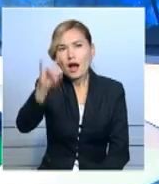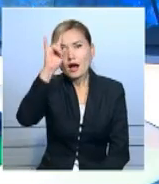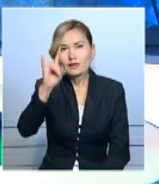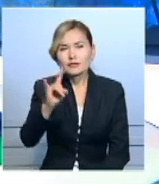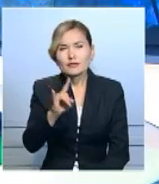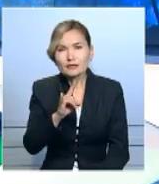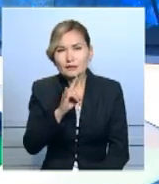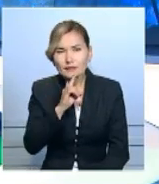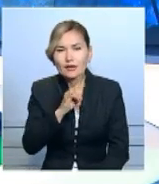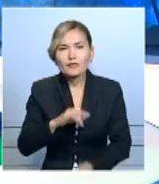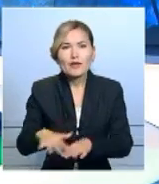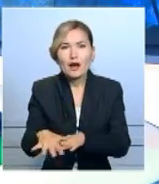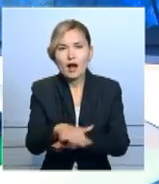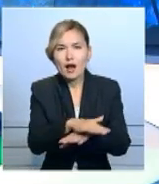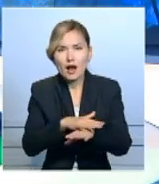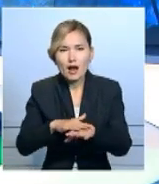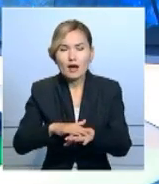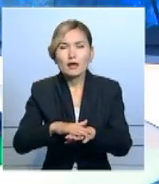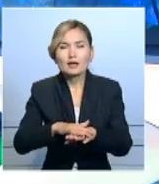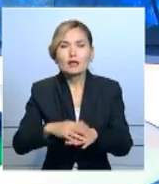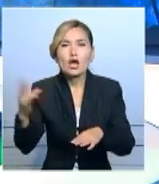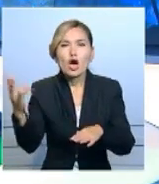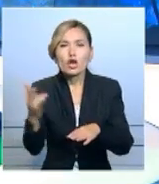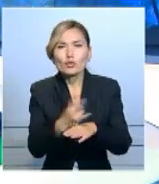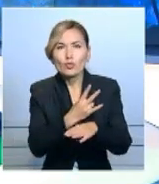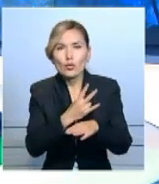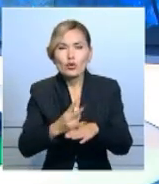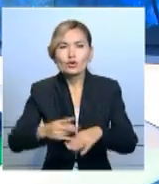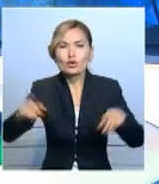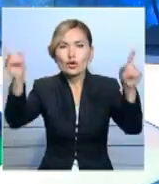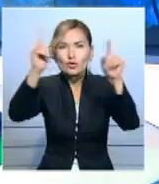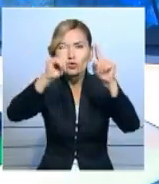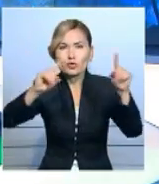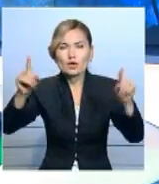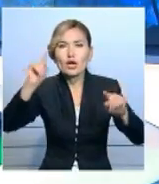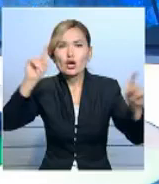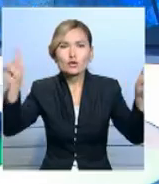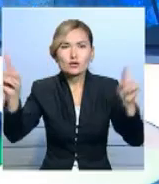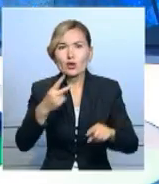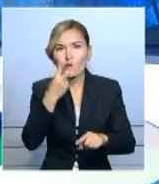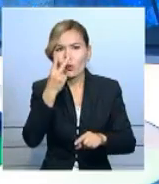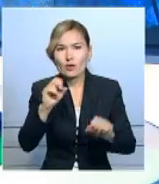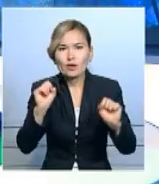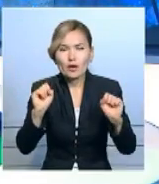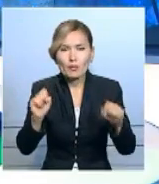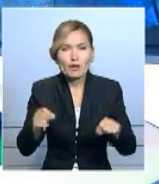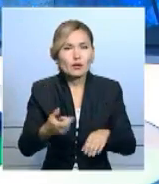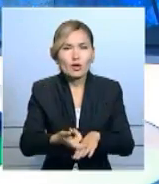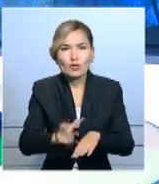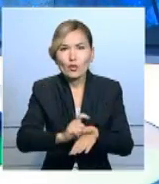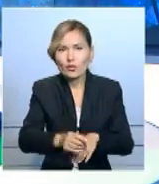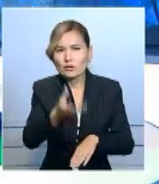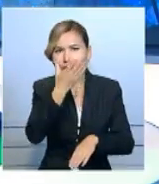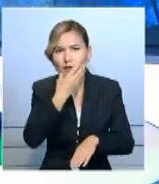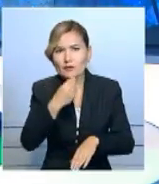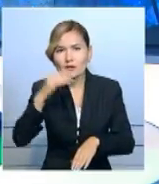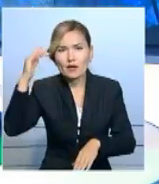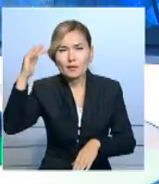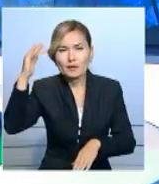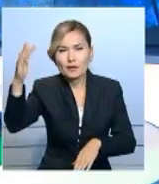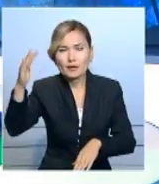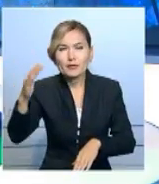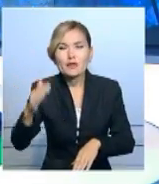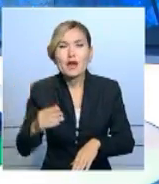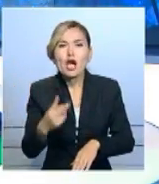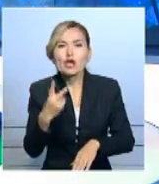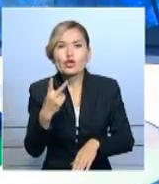Қазақстандықтар жұлдыз жауған түнді тамашалады. Жылына бір рет болатын бұл құбылыс биыл әдеттегіден әлдеқайда белсенді. Астрономдардың айтуынша